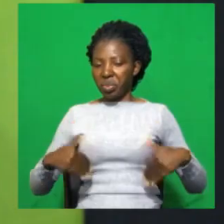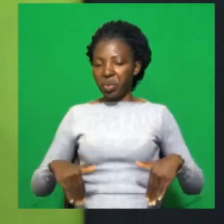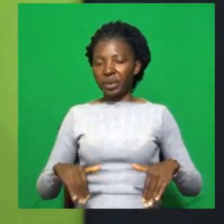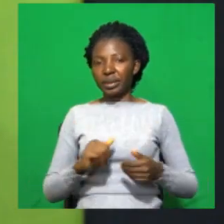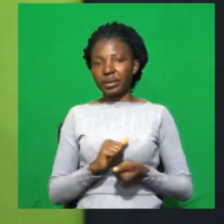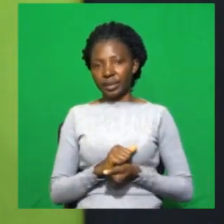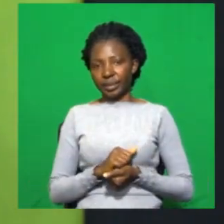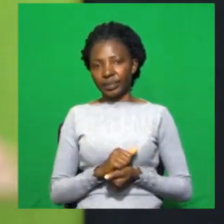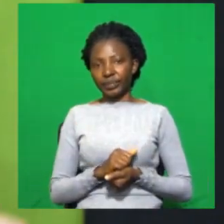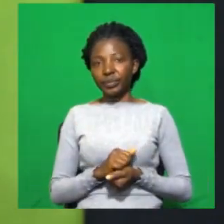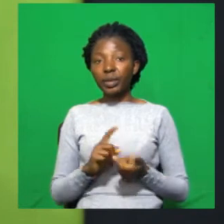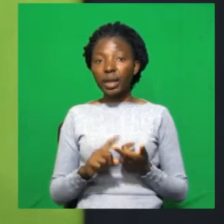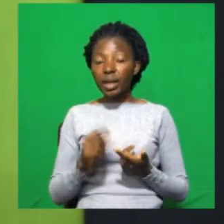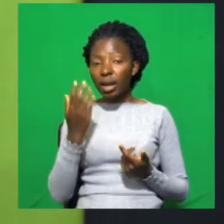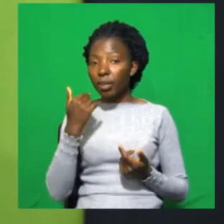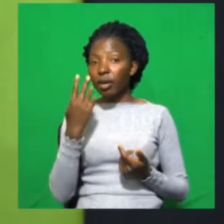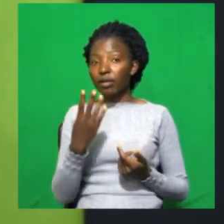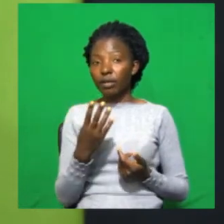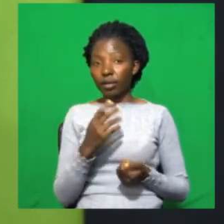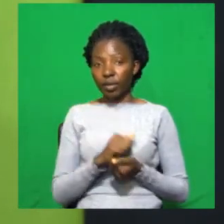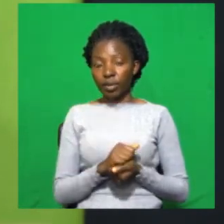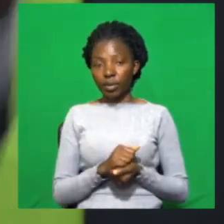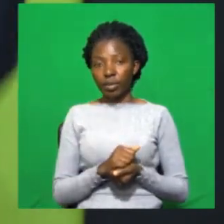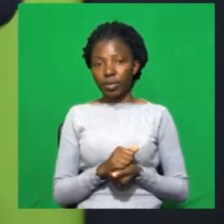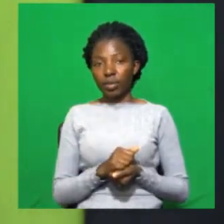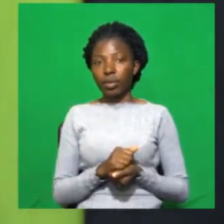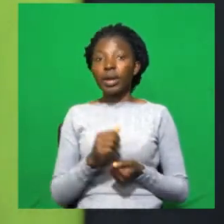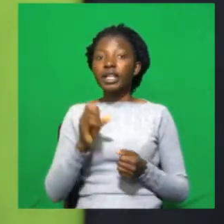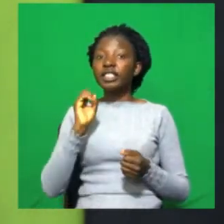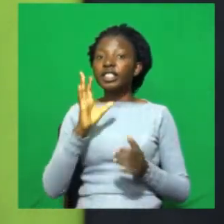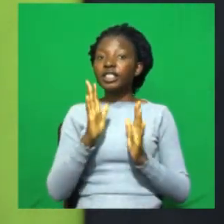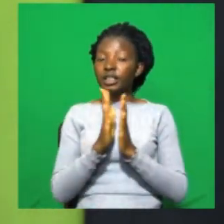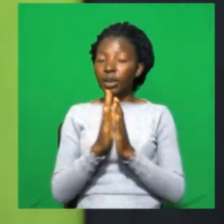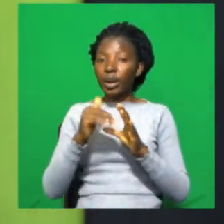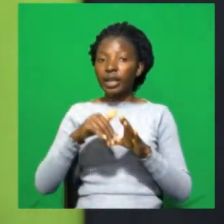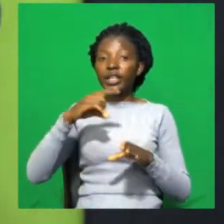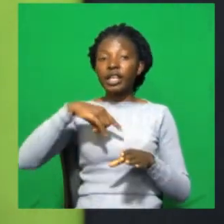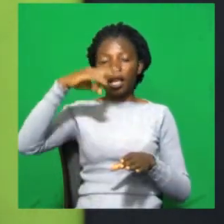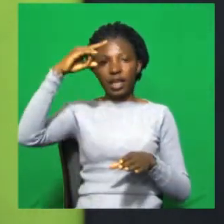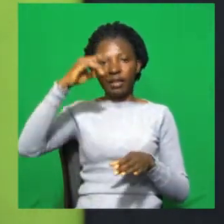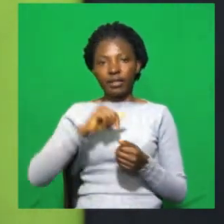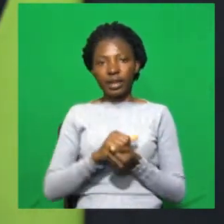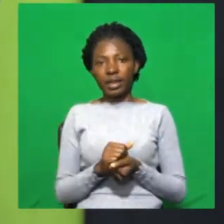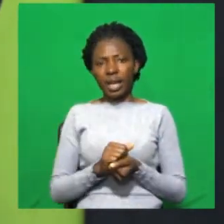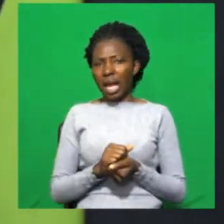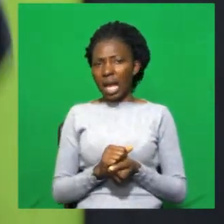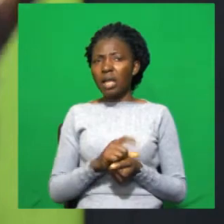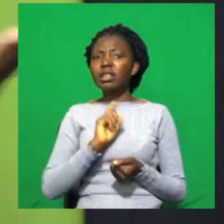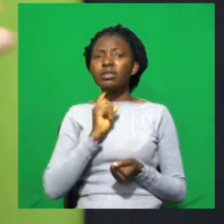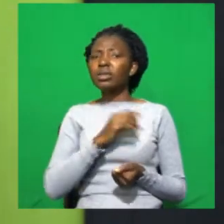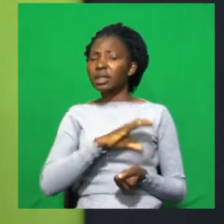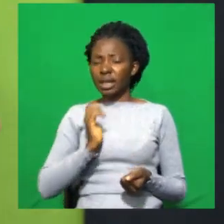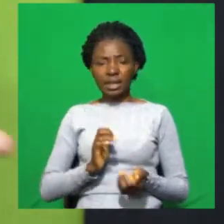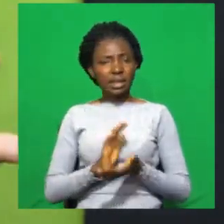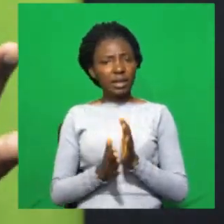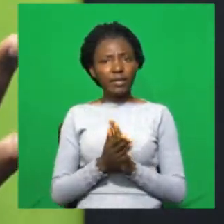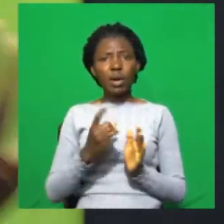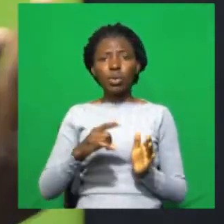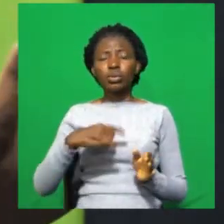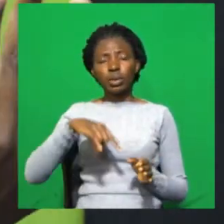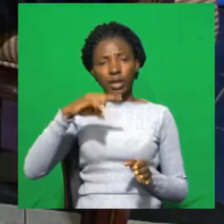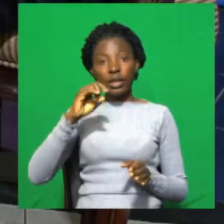yemuKristu. Imwe temberi inotaurwa chiregai kuiverenga ndeiri kudenga. Hangamboendeko kudenga iyo ngatiisiyei. Saka